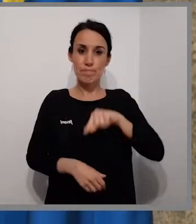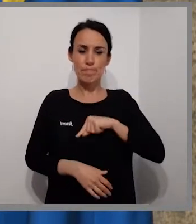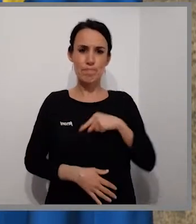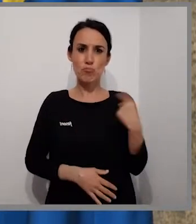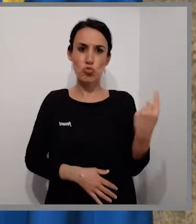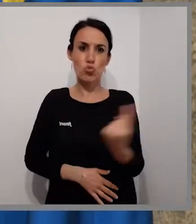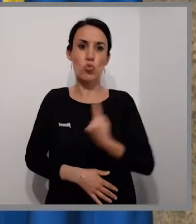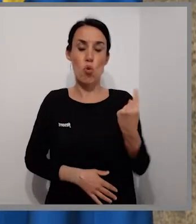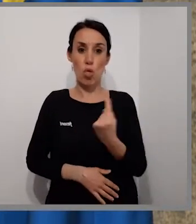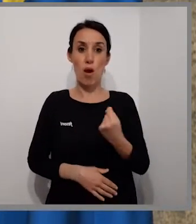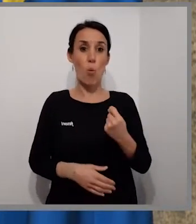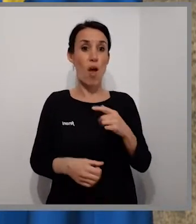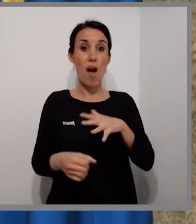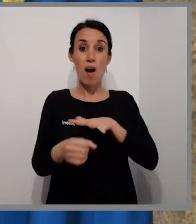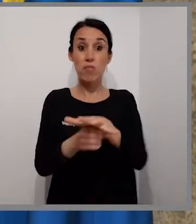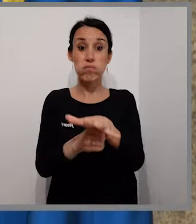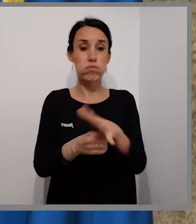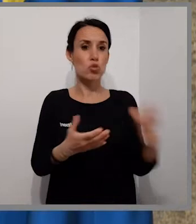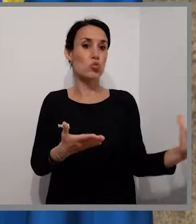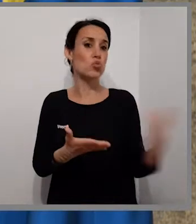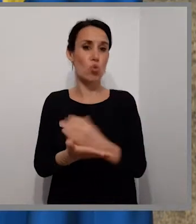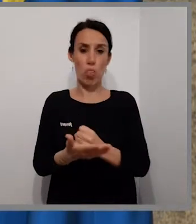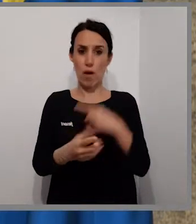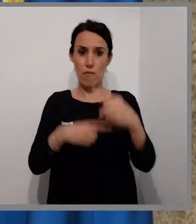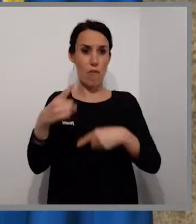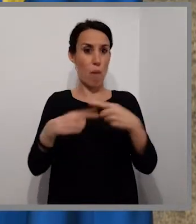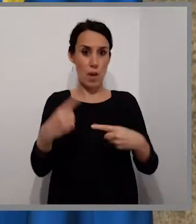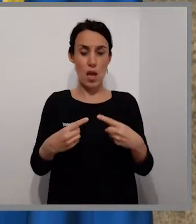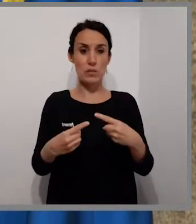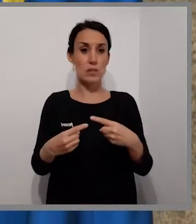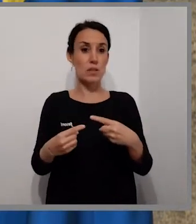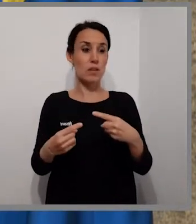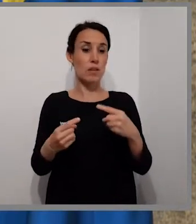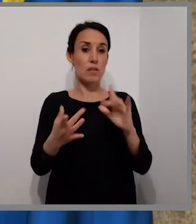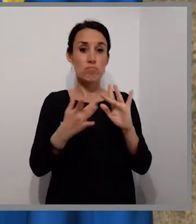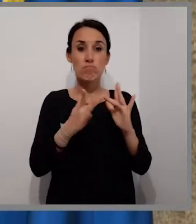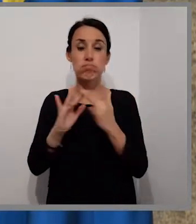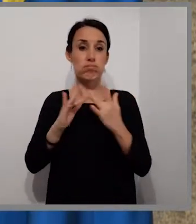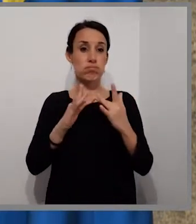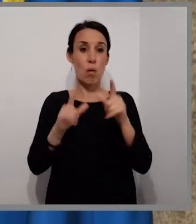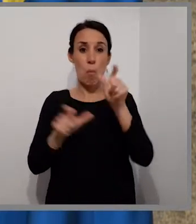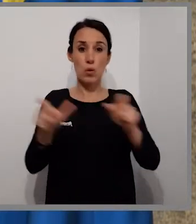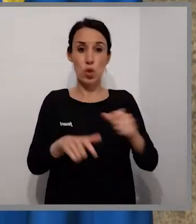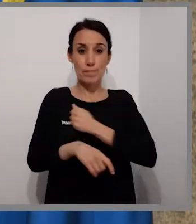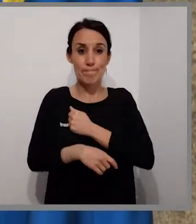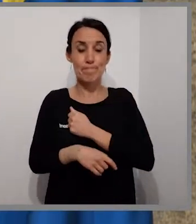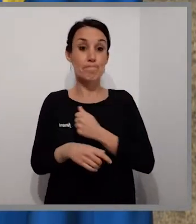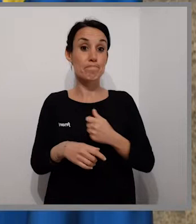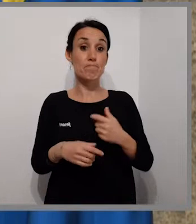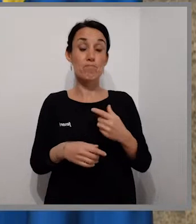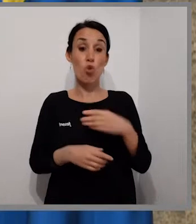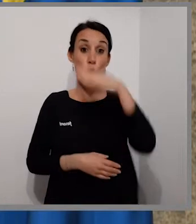moment de soledat i que afecta a totes les famílies i que afecta a tots els seus sers estimats. Per